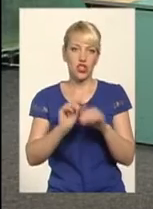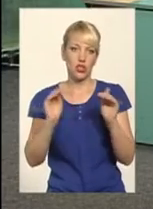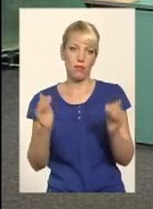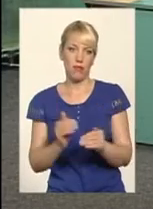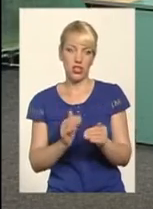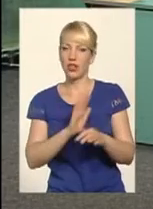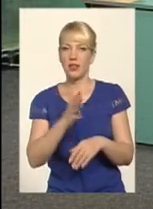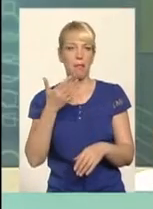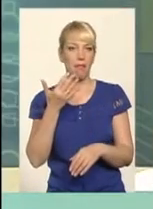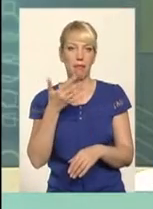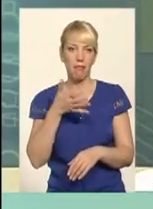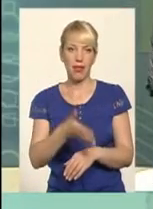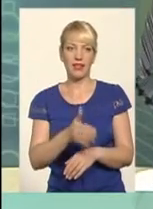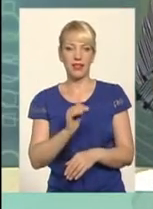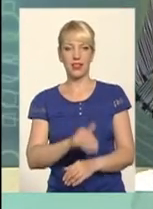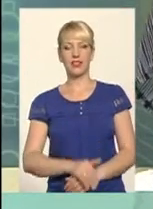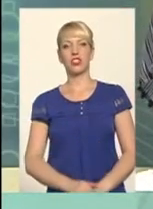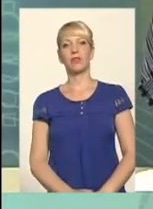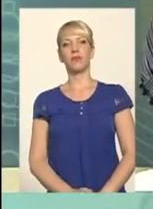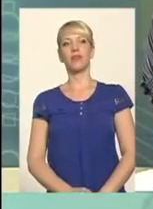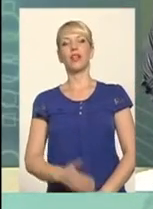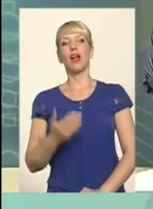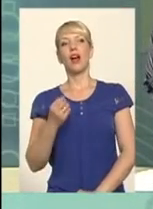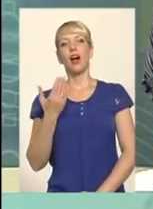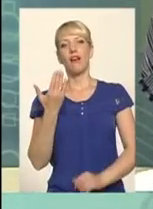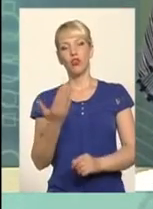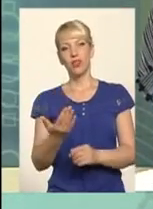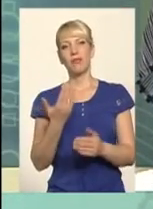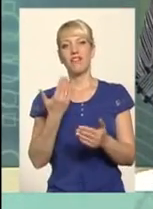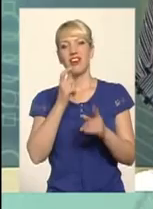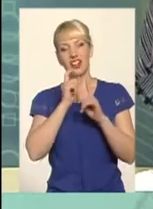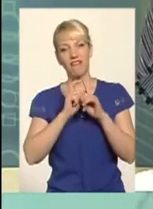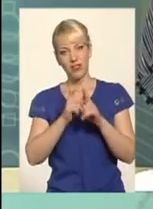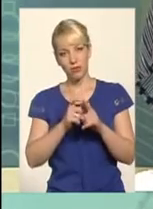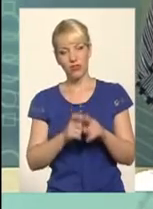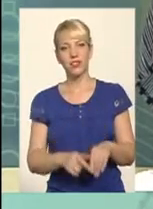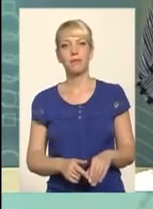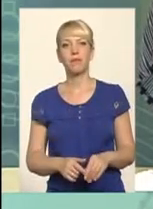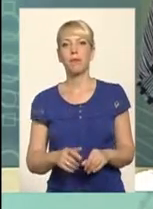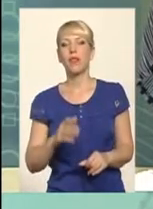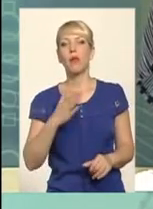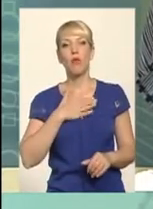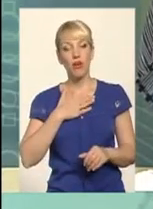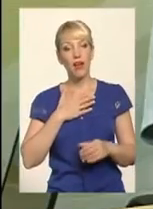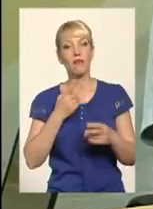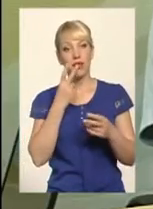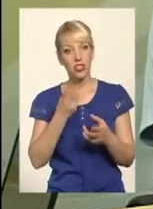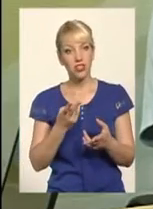дякую. Дякую. Ну, бачите, так, тут... а от тепер, пане Сергію, тут... ваша відповідь. Абсолютно моя проста відповідь.